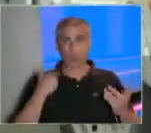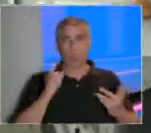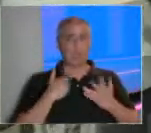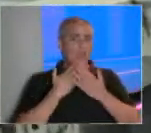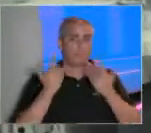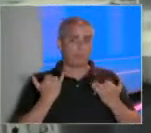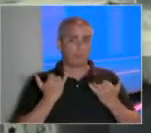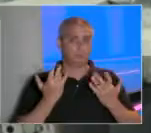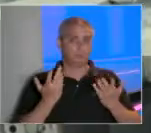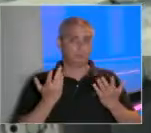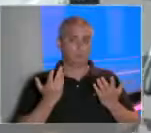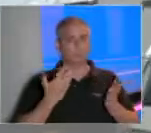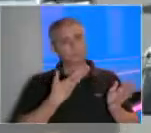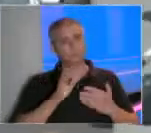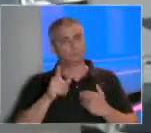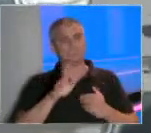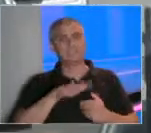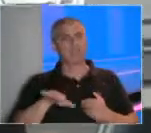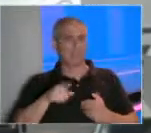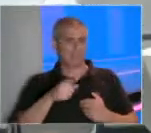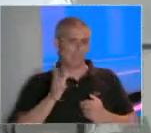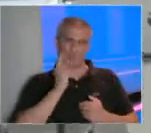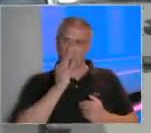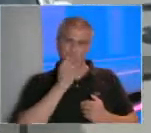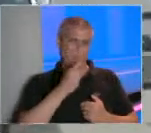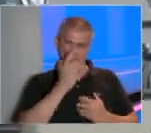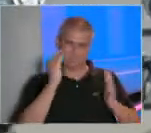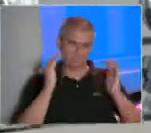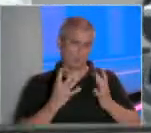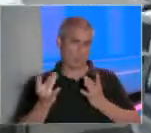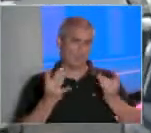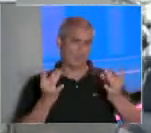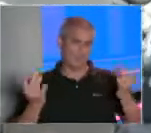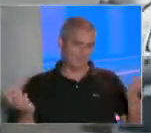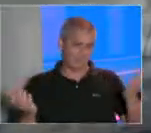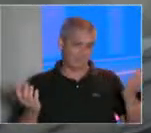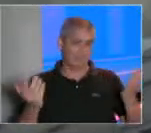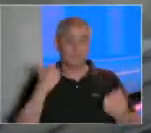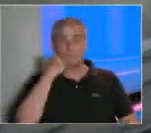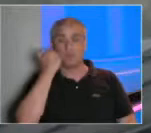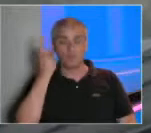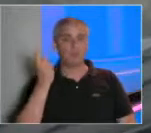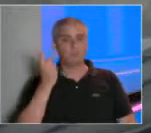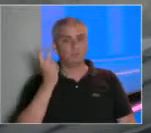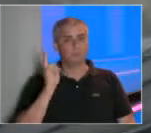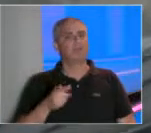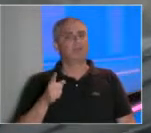ברור שבוא נעזוב את הילדים המאוד צעירים, שהם גם כנראה פחות מדבקים, שבמבוגרים